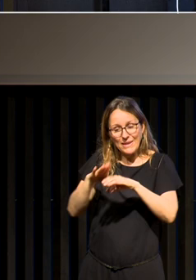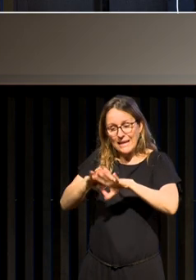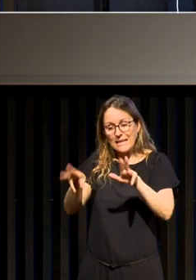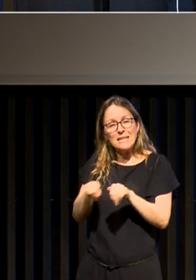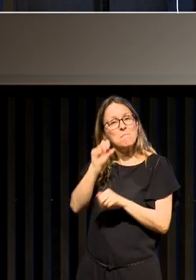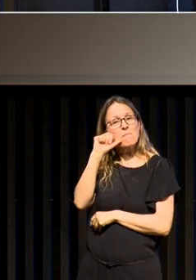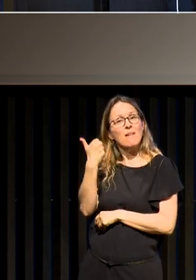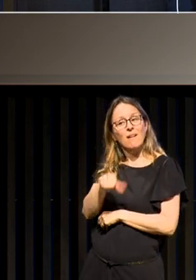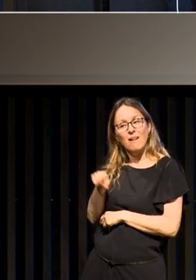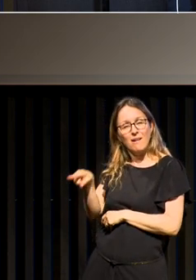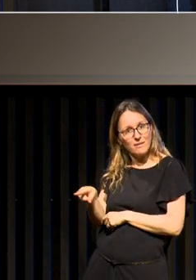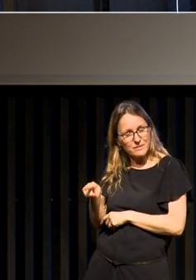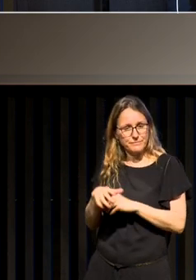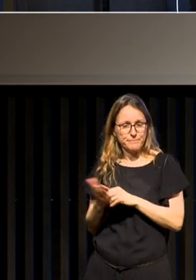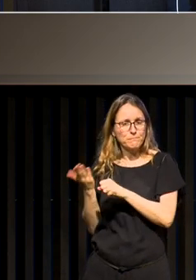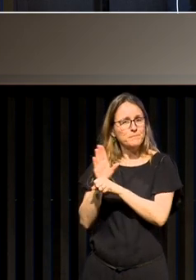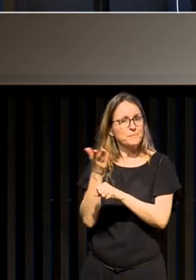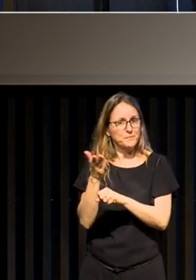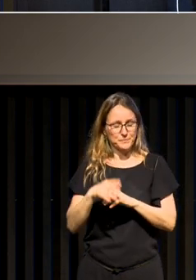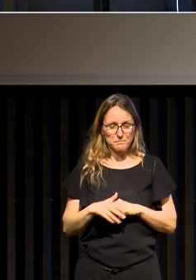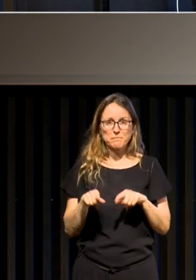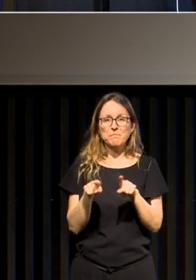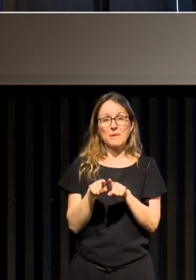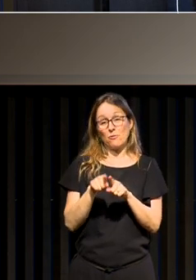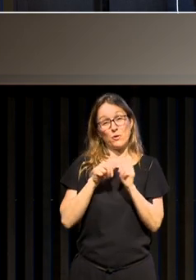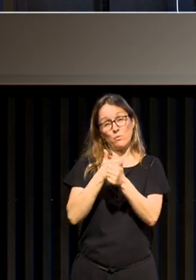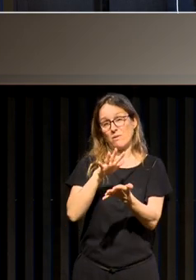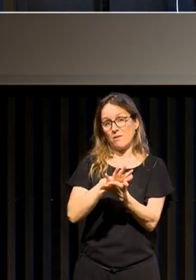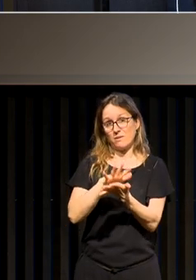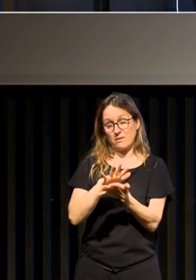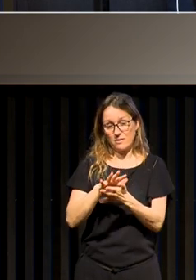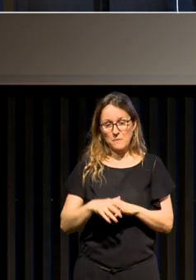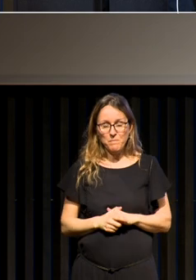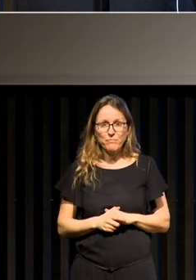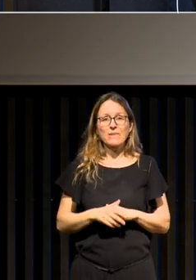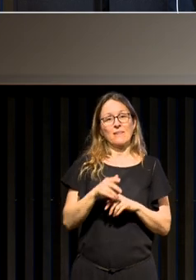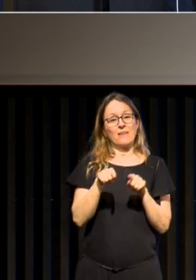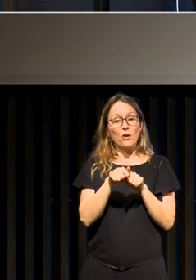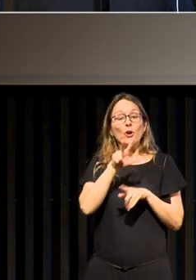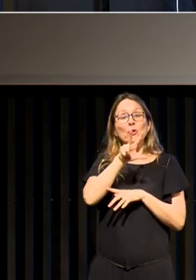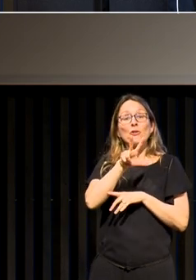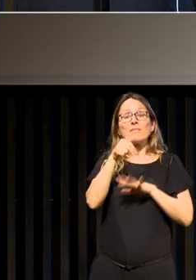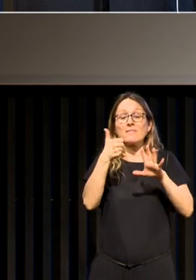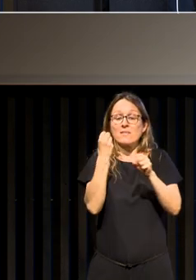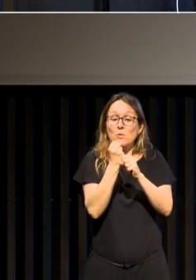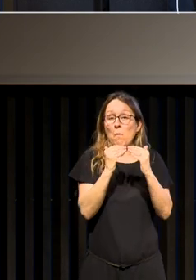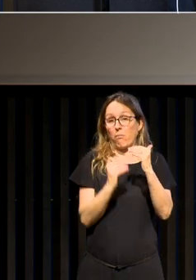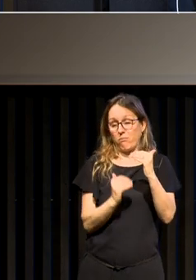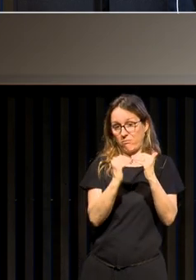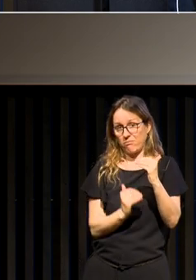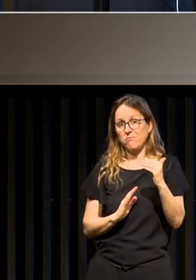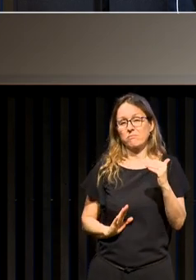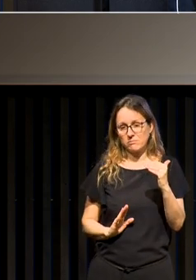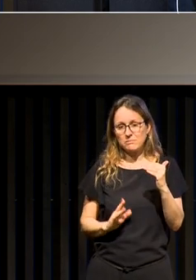belge qui montrent que là aussi, il y a un effet âge. Moins de 36 ans, eh bien,